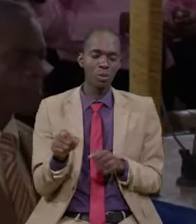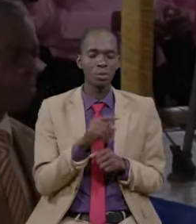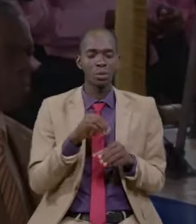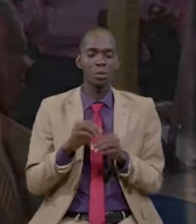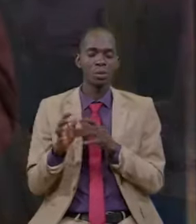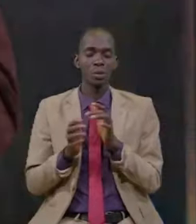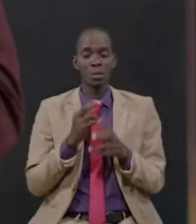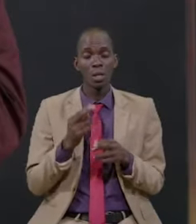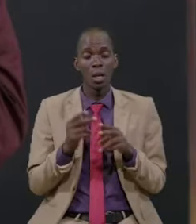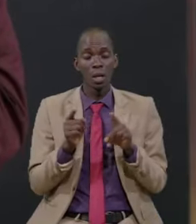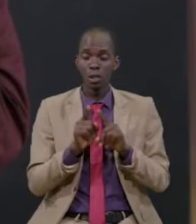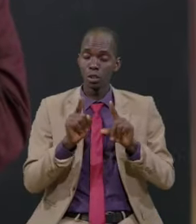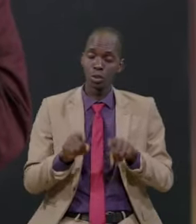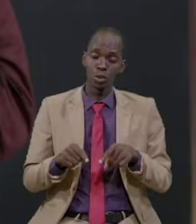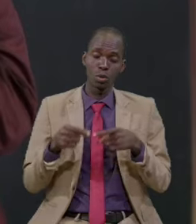Comme tu vas,